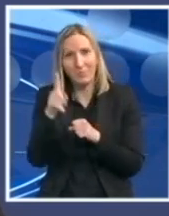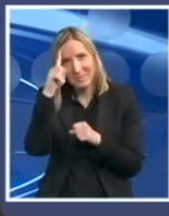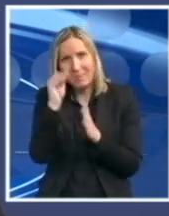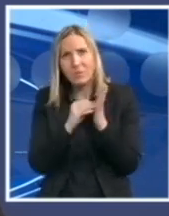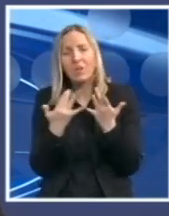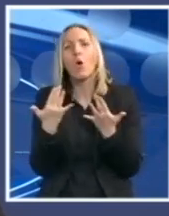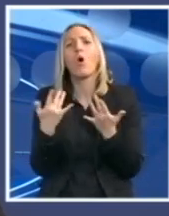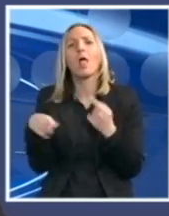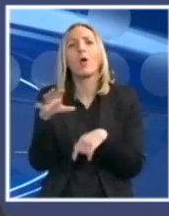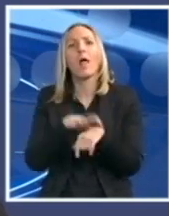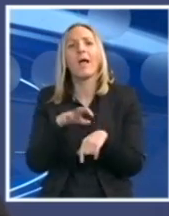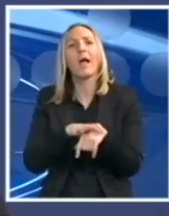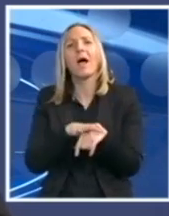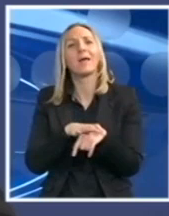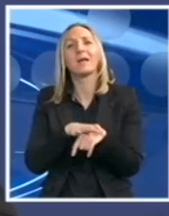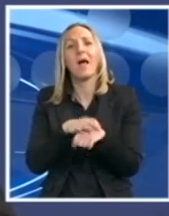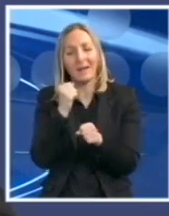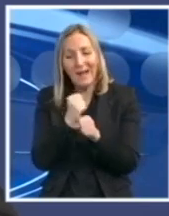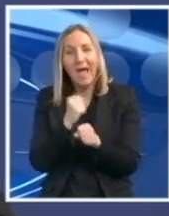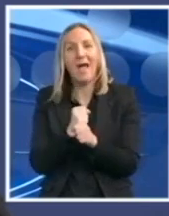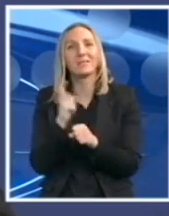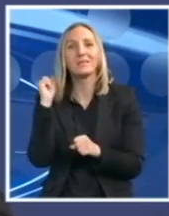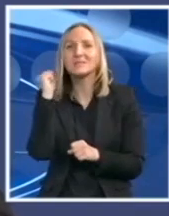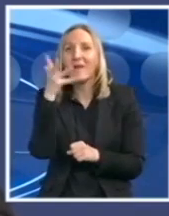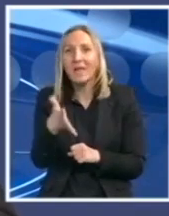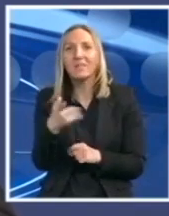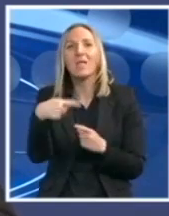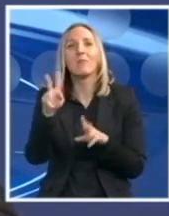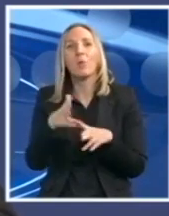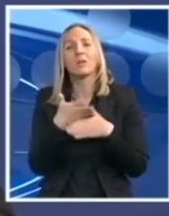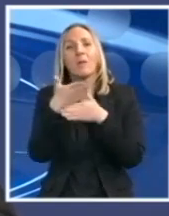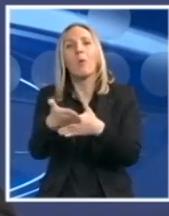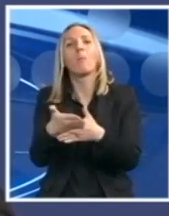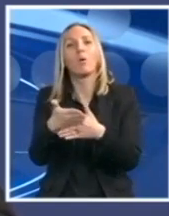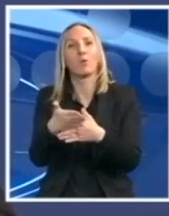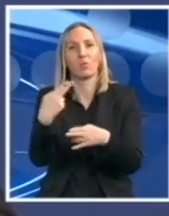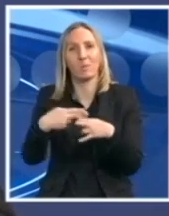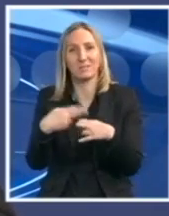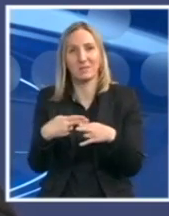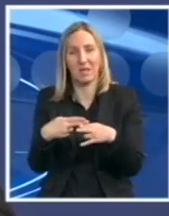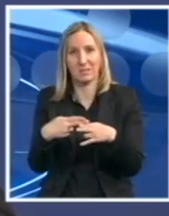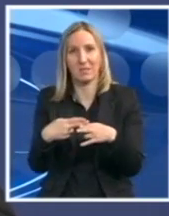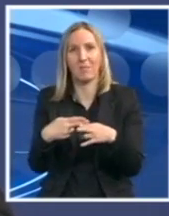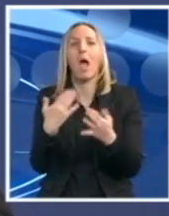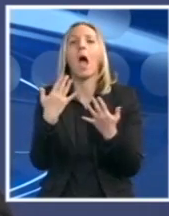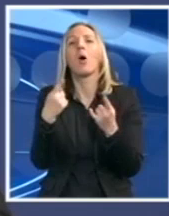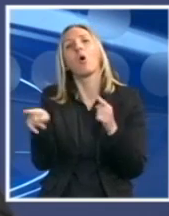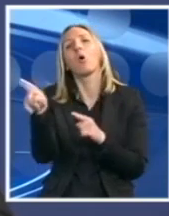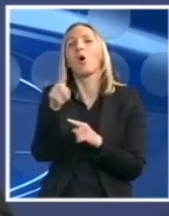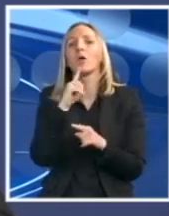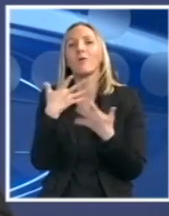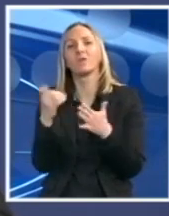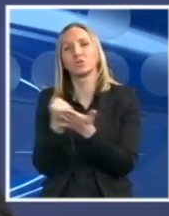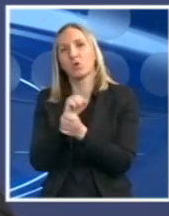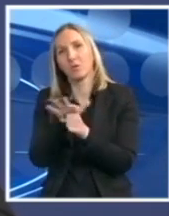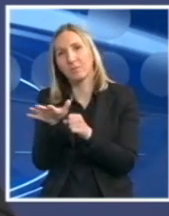je na svojim radnim mestima svakodnevno da bi se pomoglo najtežim pacijentima, koliko je u ovom trenutku po poslednjim informacijama oni koji su zaraženi